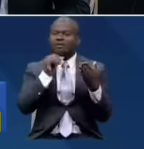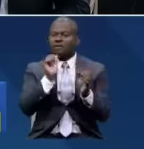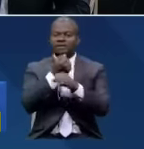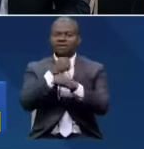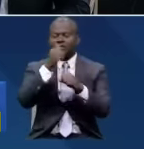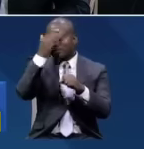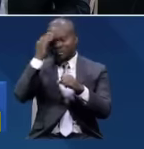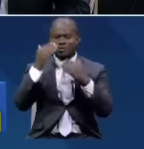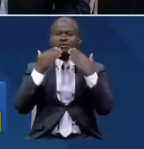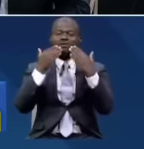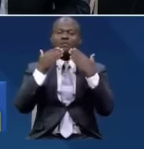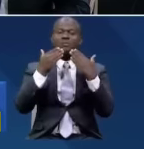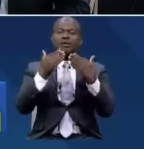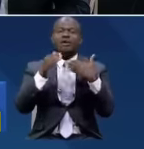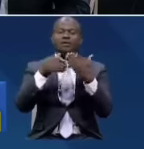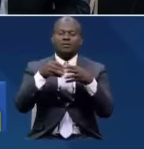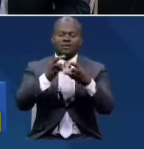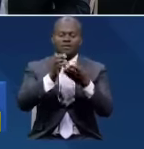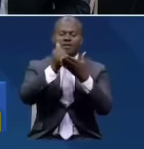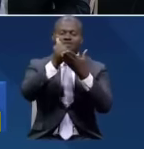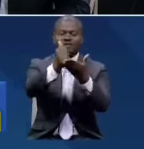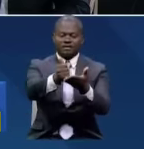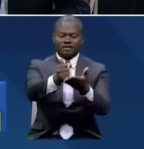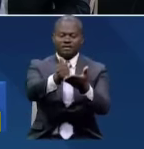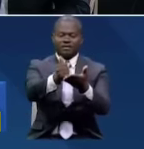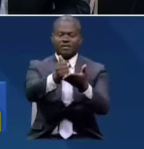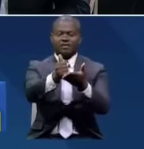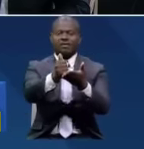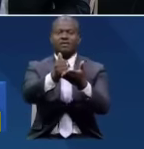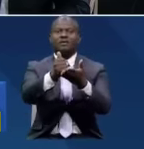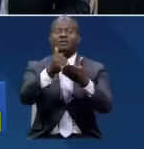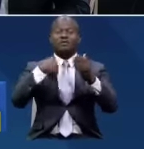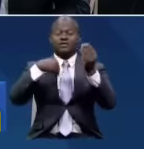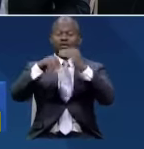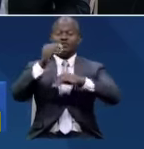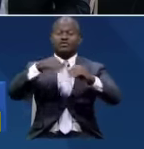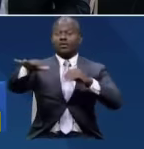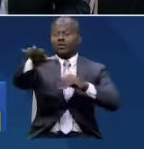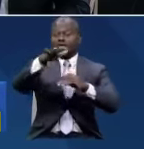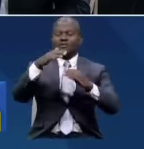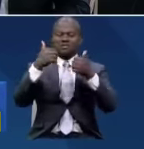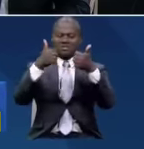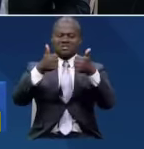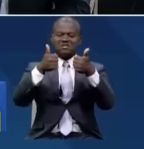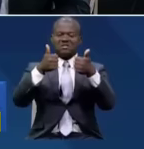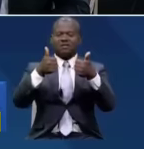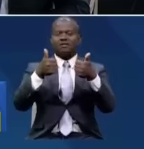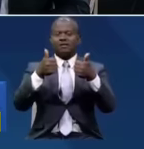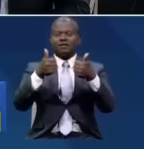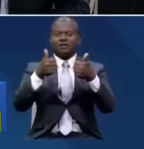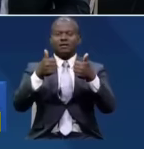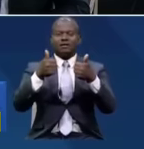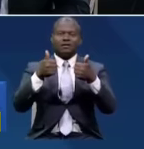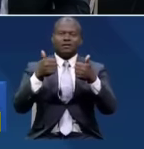irerero ryiza, rikaba rifite n'ikibuga cy'umupira ibyo